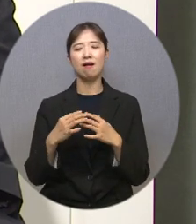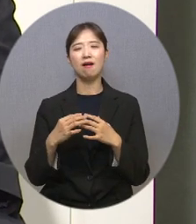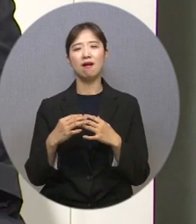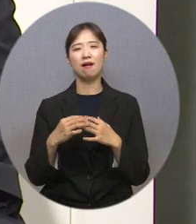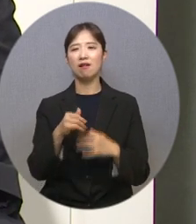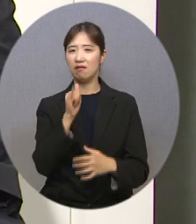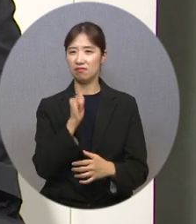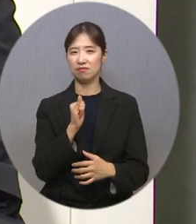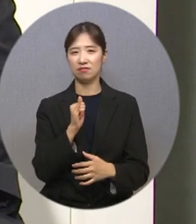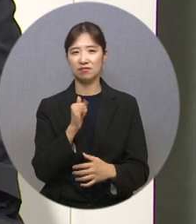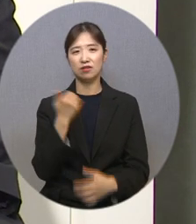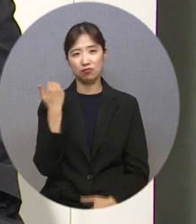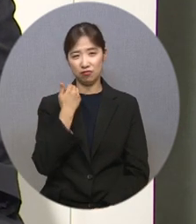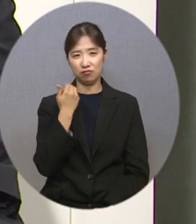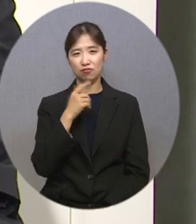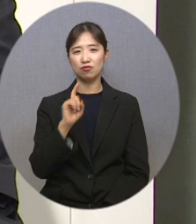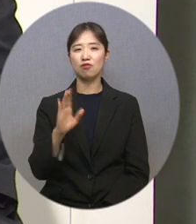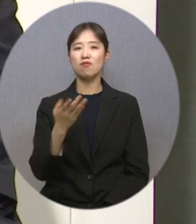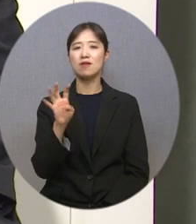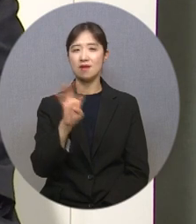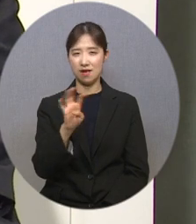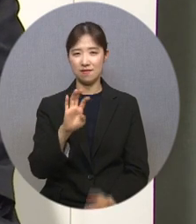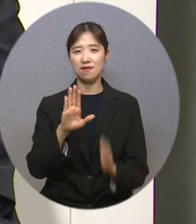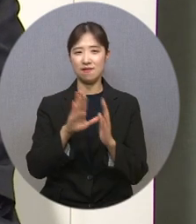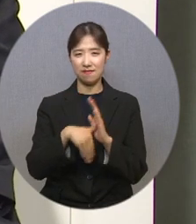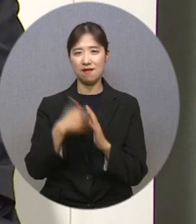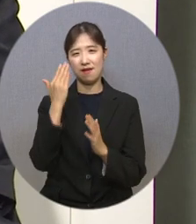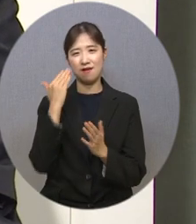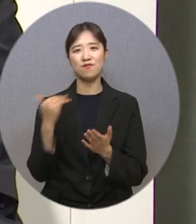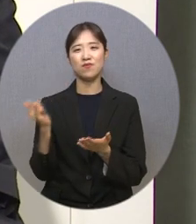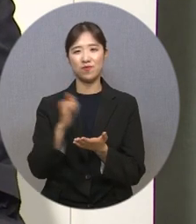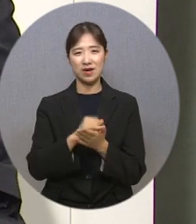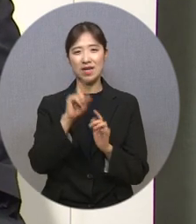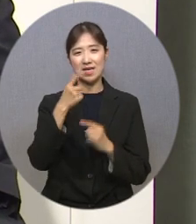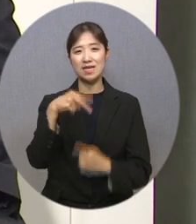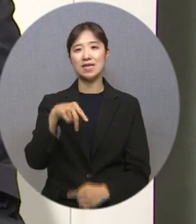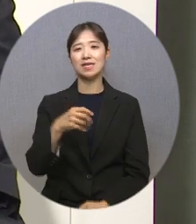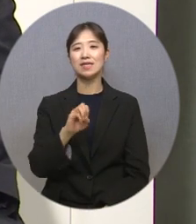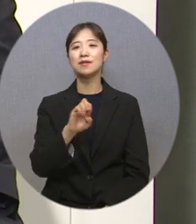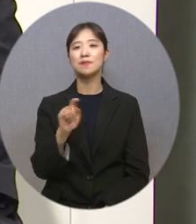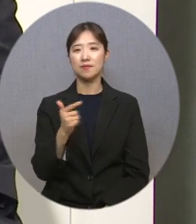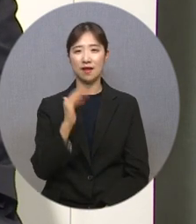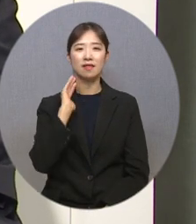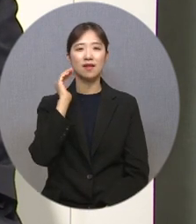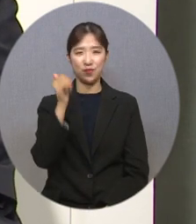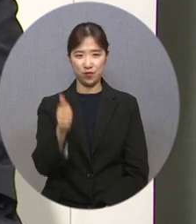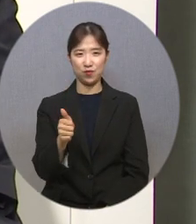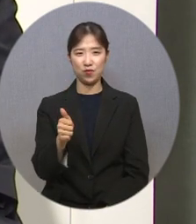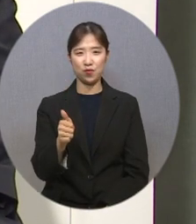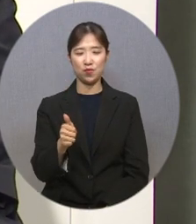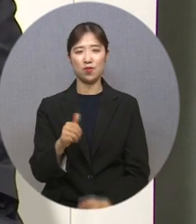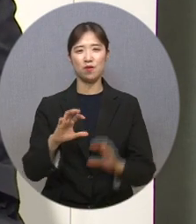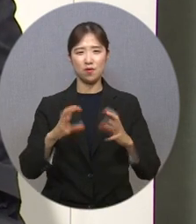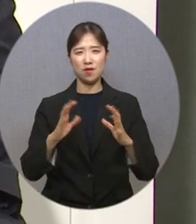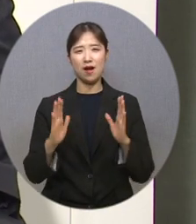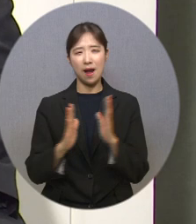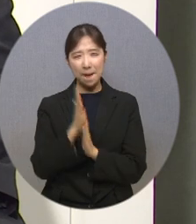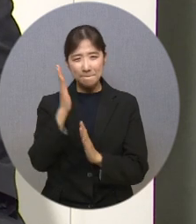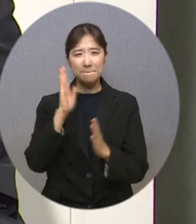전해준 40년대에 귀국을 한 이승만 대통령, 조국의 해방과